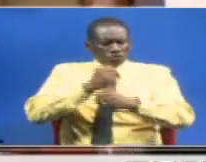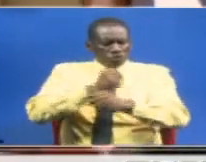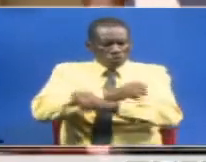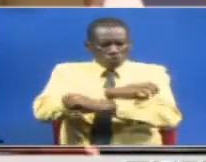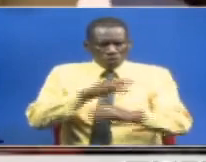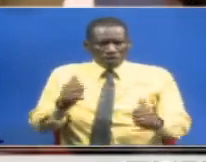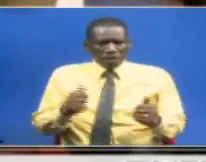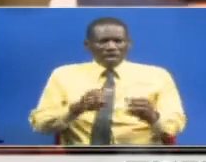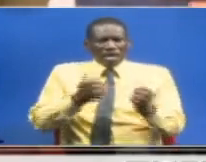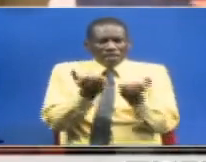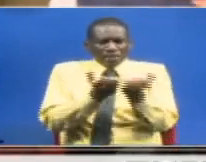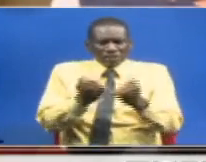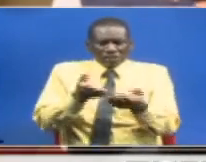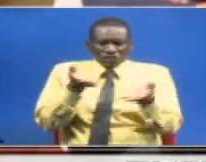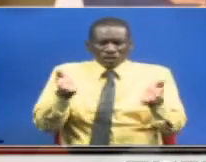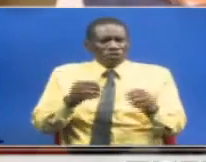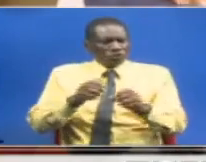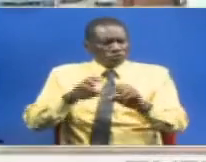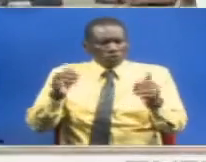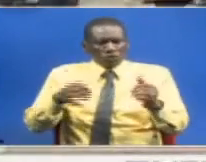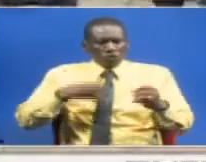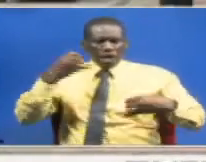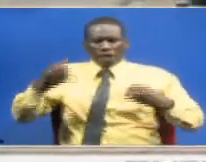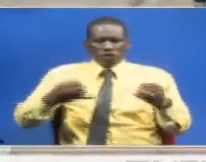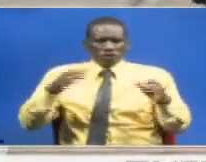least for this time, we are enjoying.